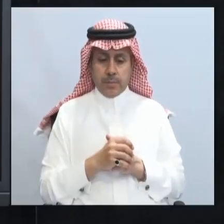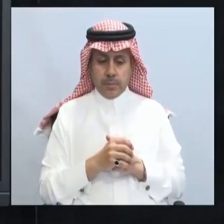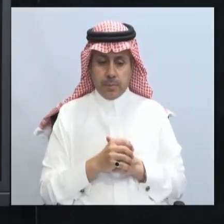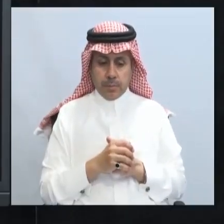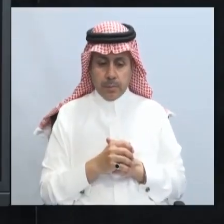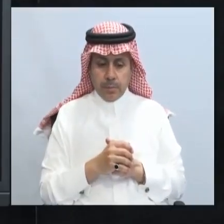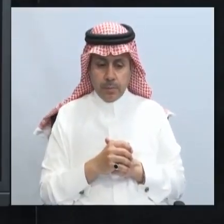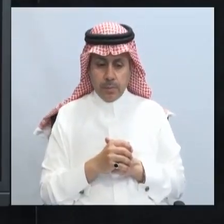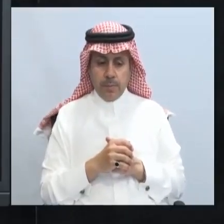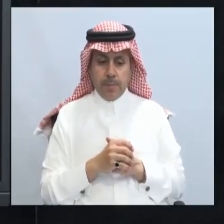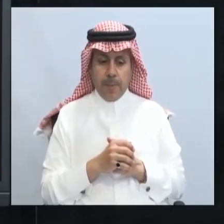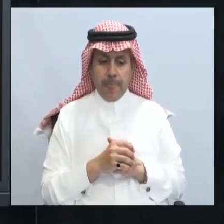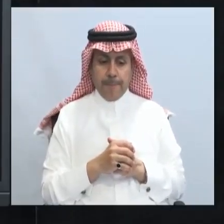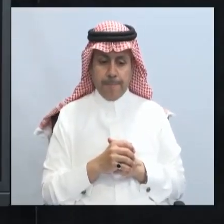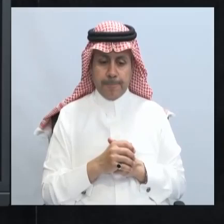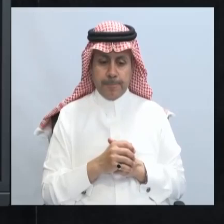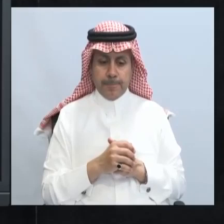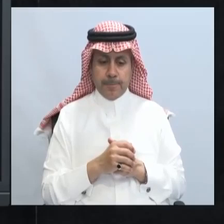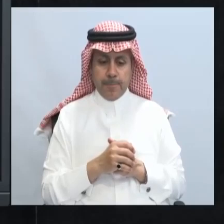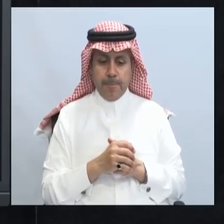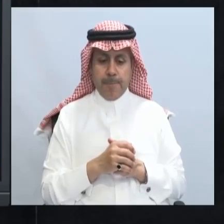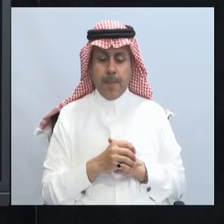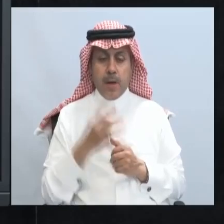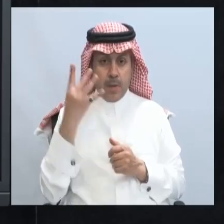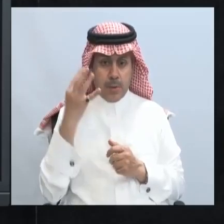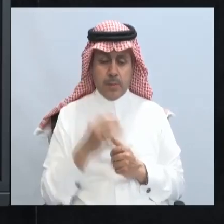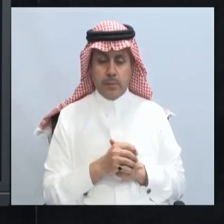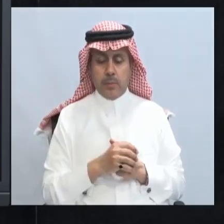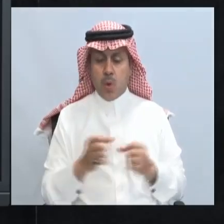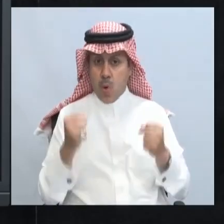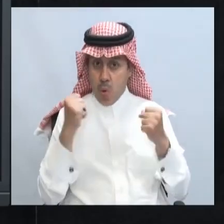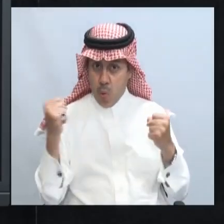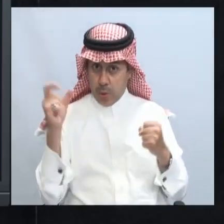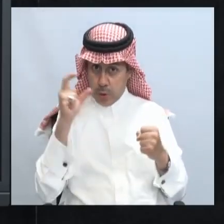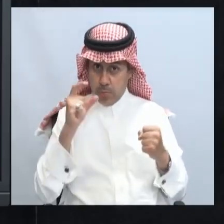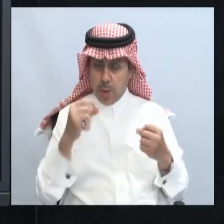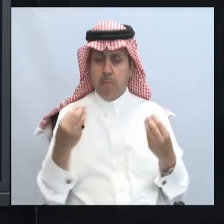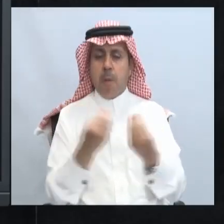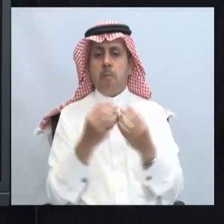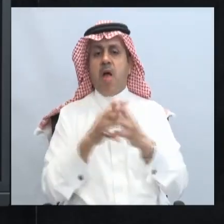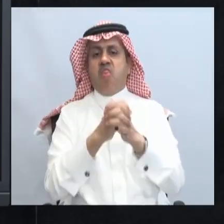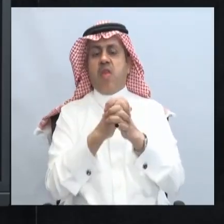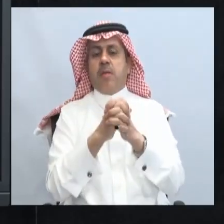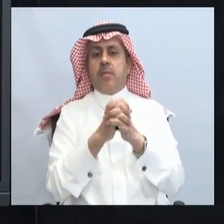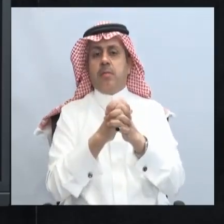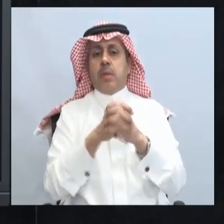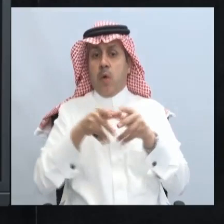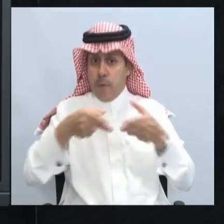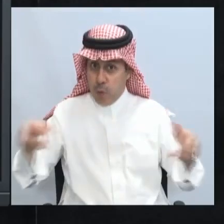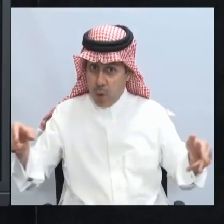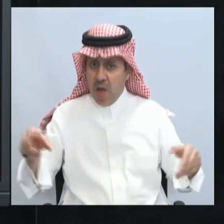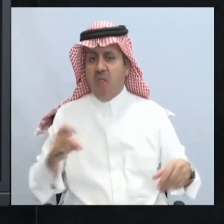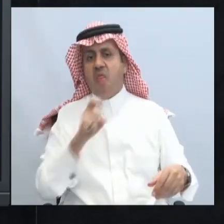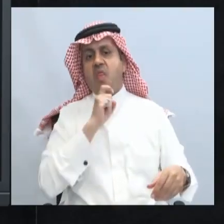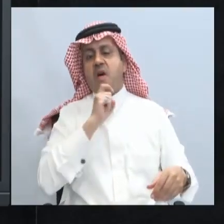الاسلام والفائده الرابعه وهي قوه المسلمين بالاجتماع والاتحاد وضعفهم بماذا